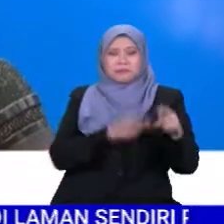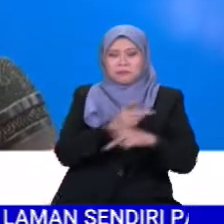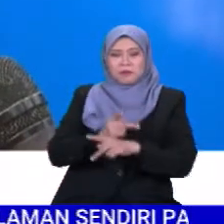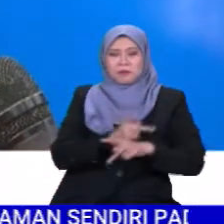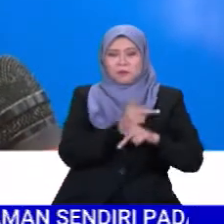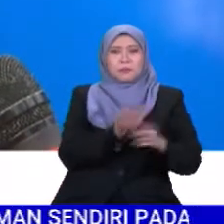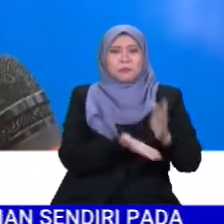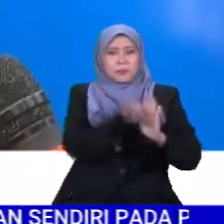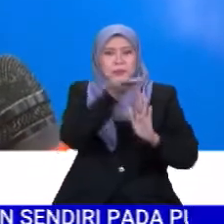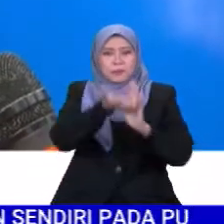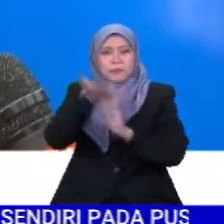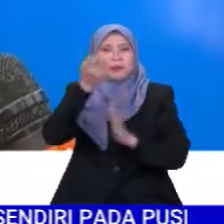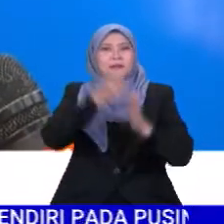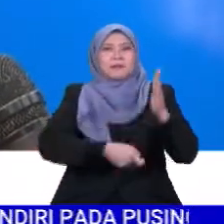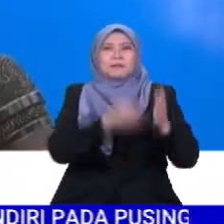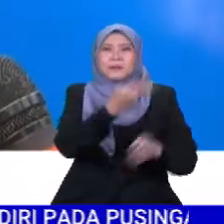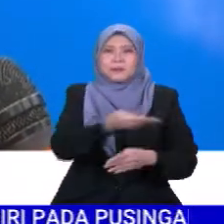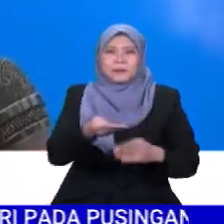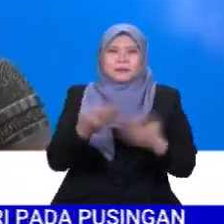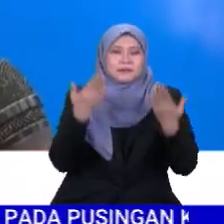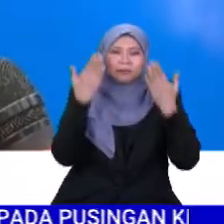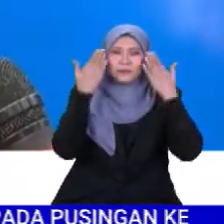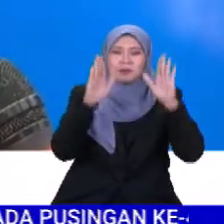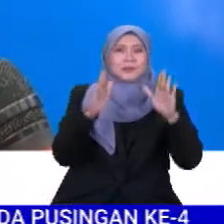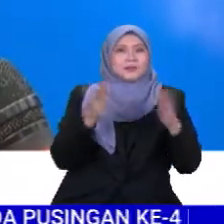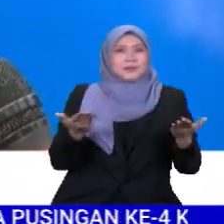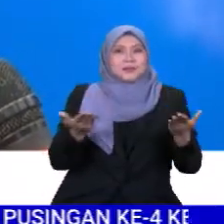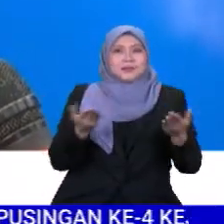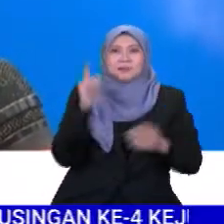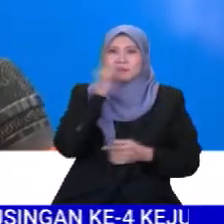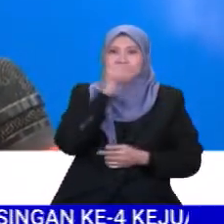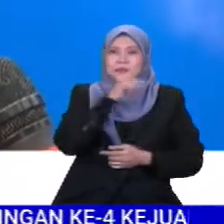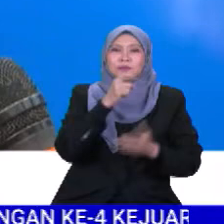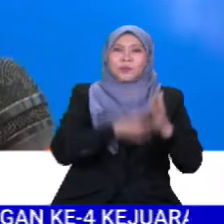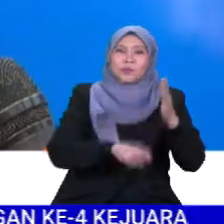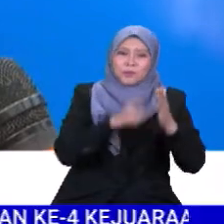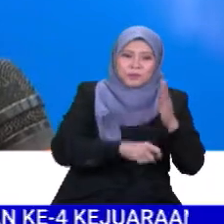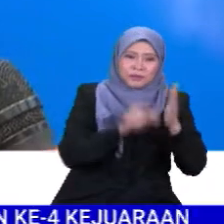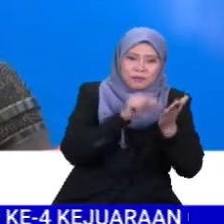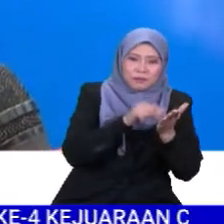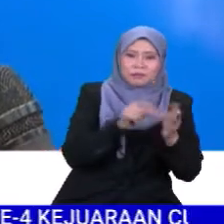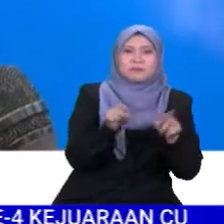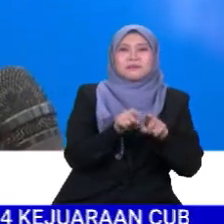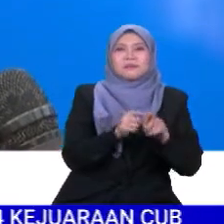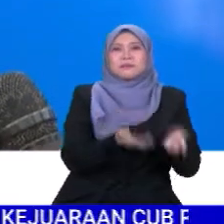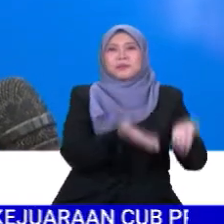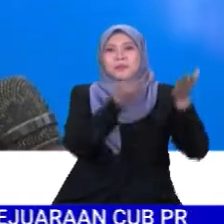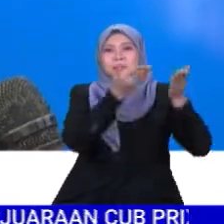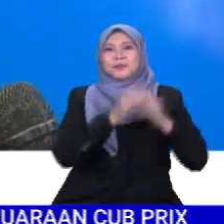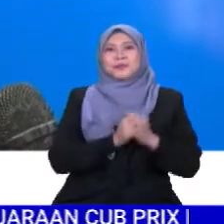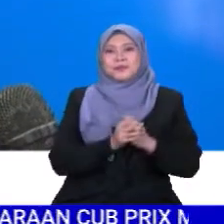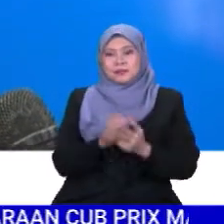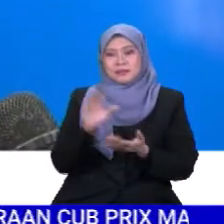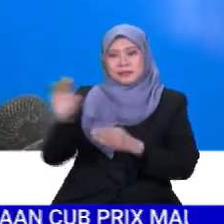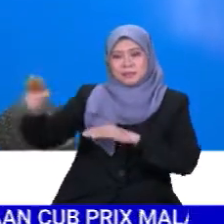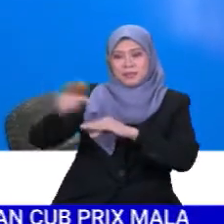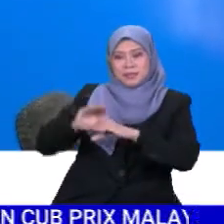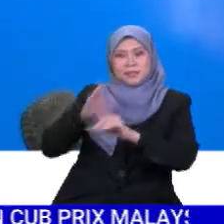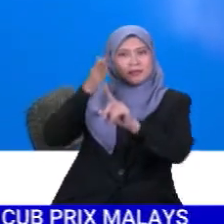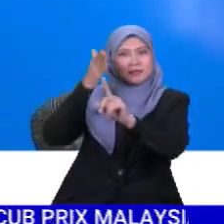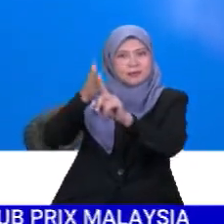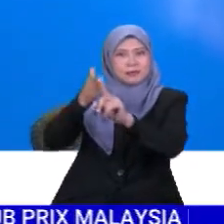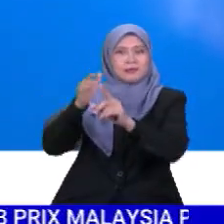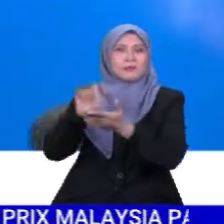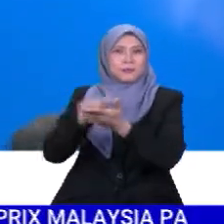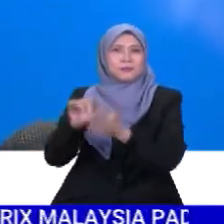kita yang naik dengan kadang-kadang sangat tinggi, seumpamanya harga ayam dan sebagainya. Sebab itu, subsidi bersasar ini sangat-sangat